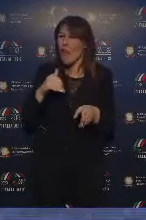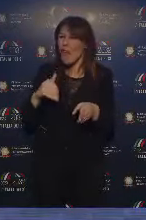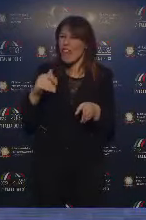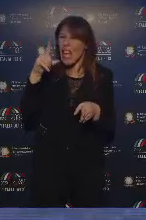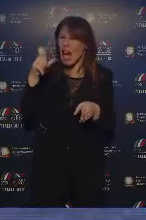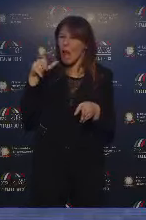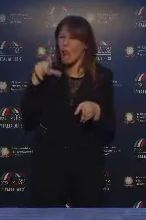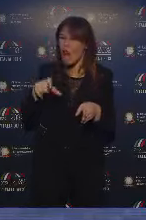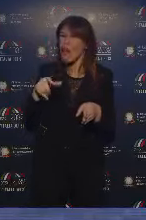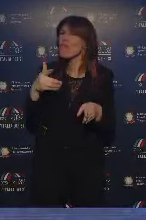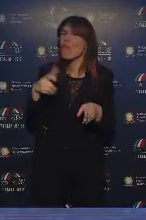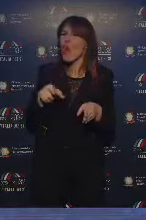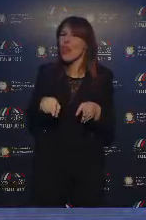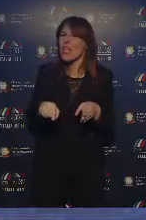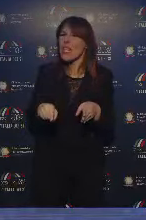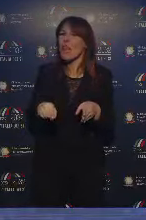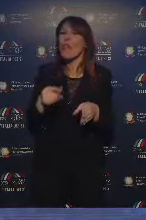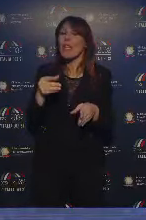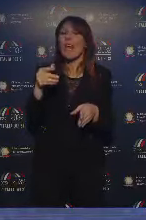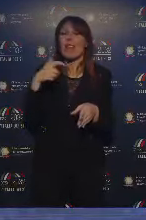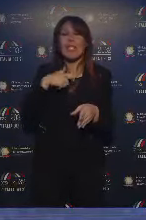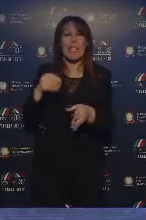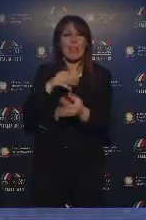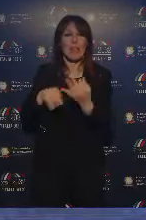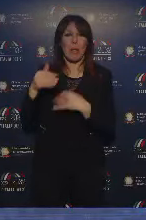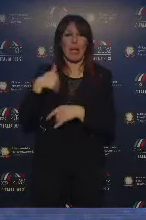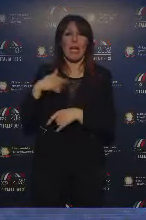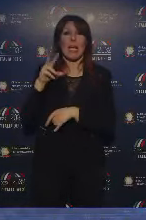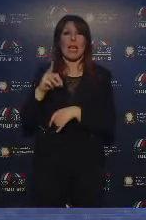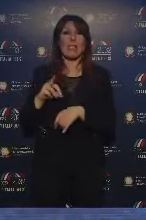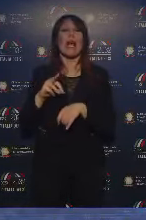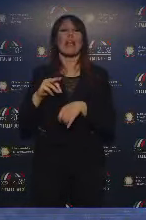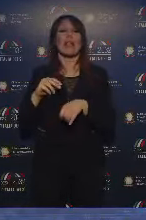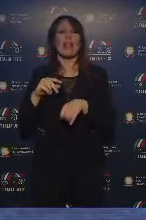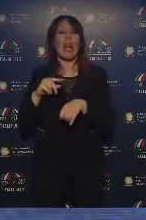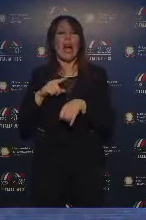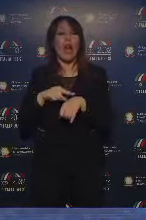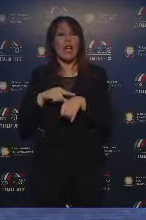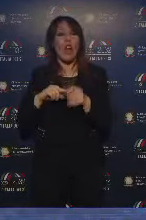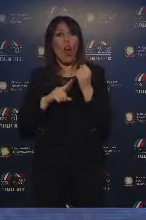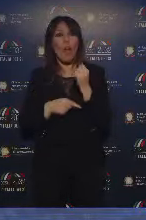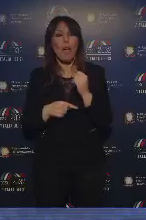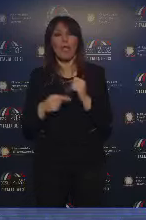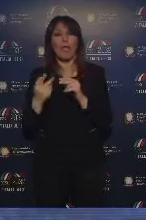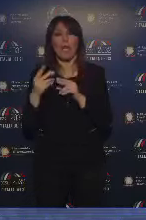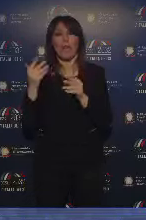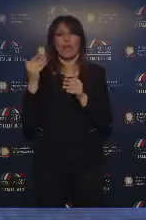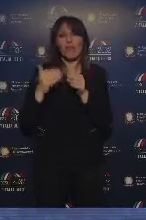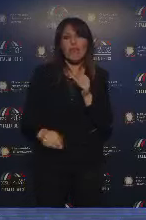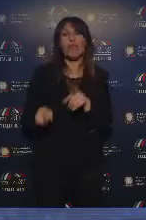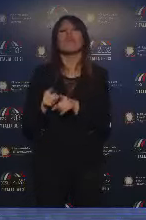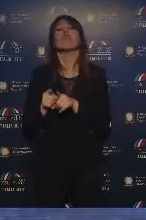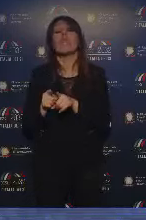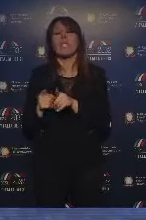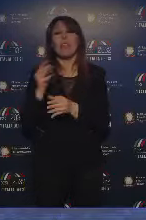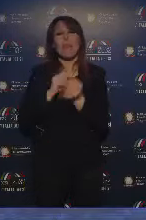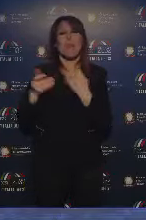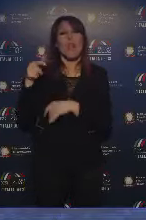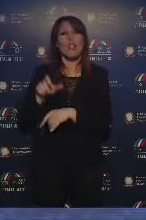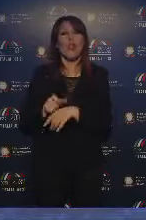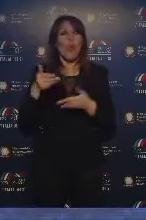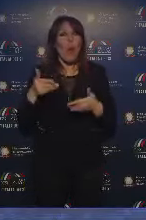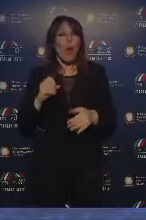E perché in quella via mette la limitazione a 30 km/h anche qua 15 giorni di dibattito di polemica